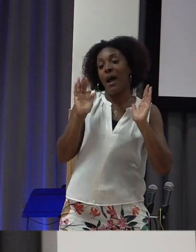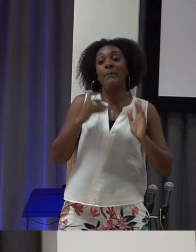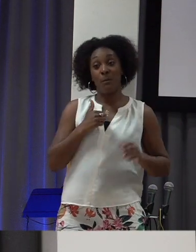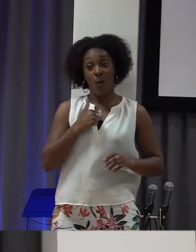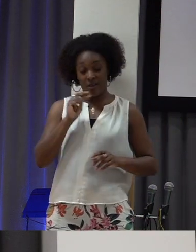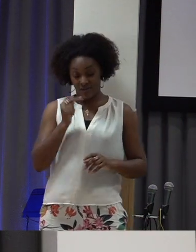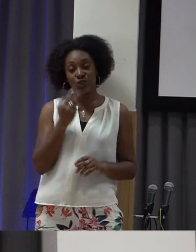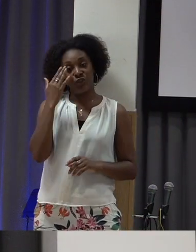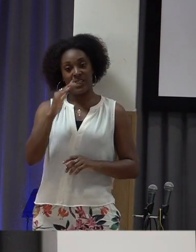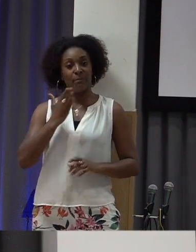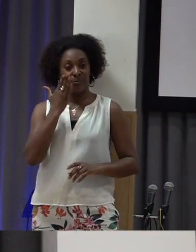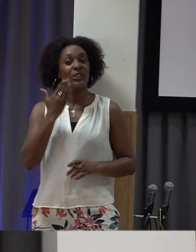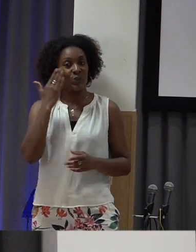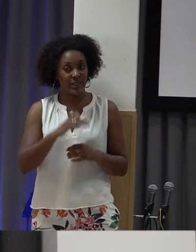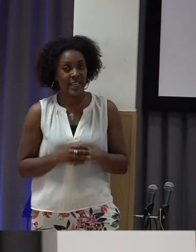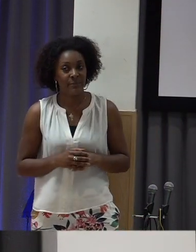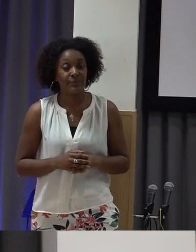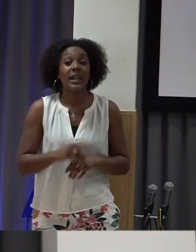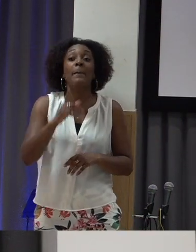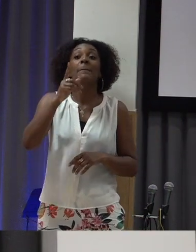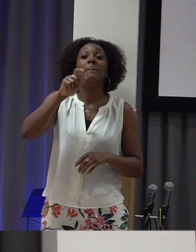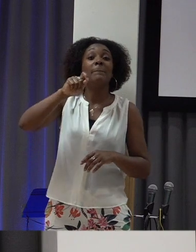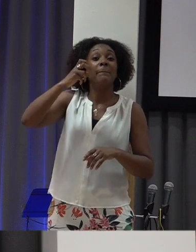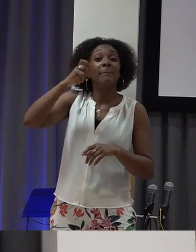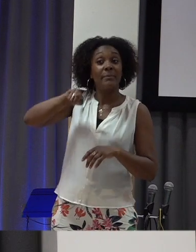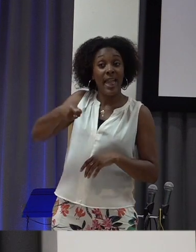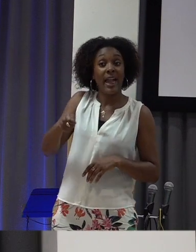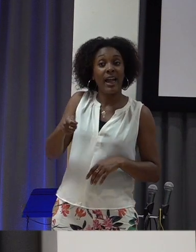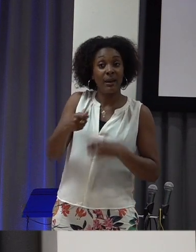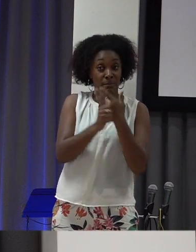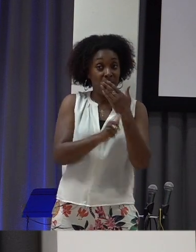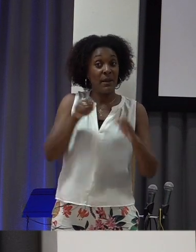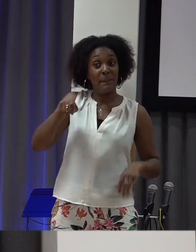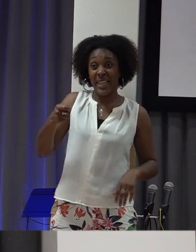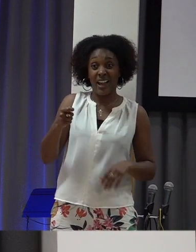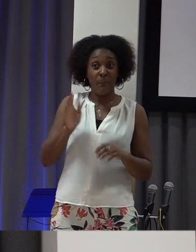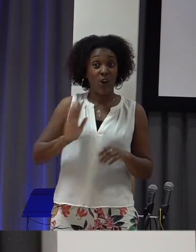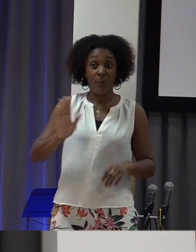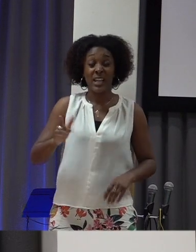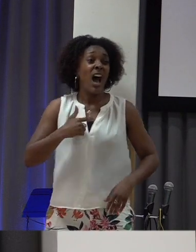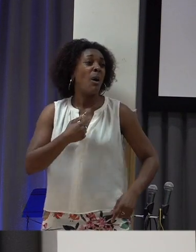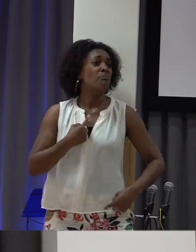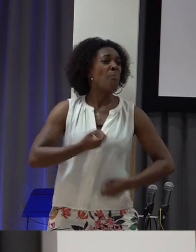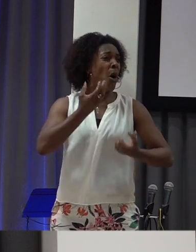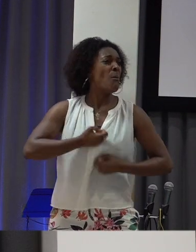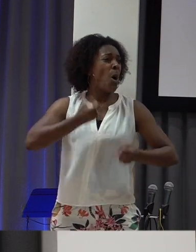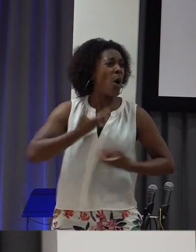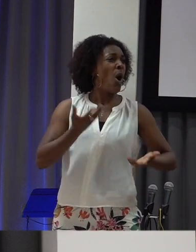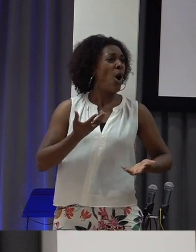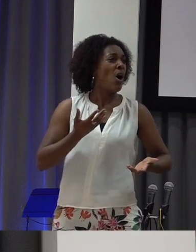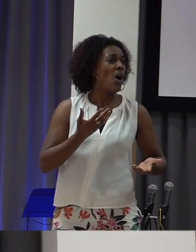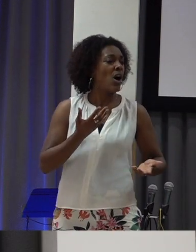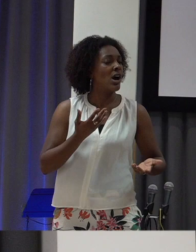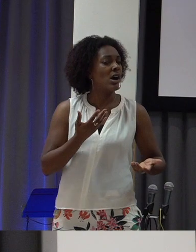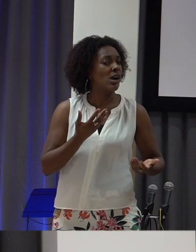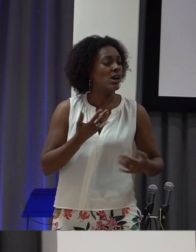suis, hein. Et l'apôtre Pierre était un peu de ce type-là. Il commençait à parler souvent spontanément, et puis